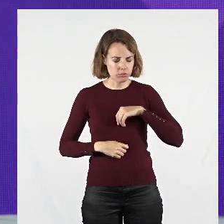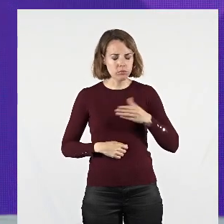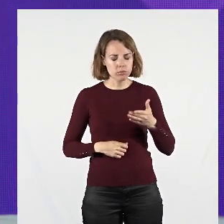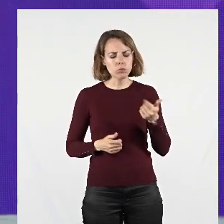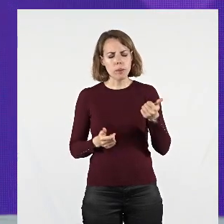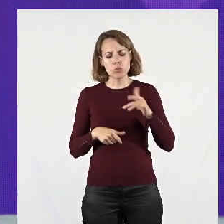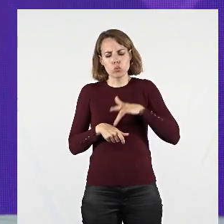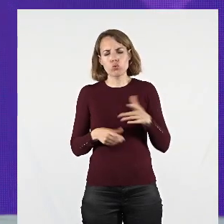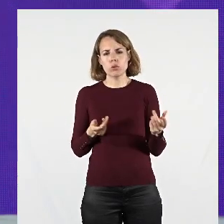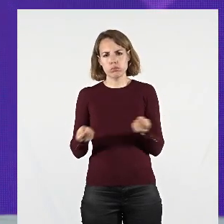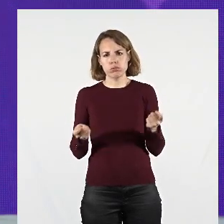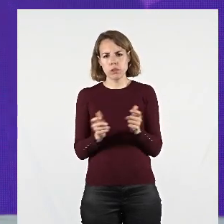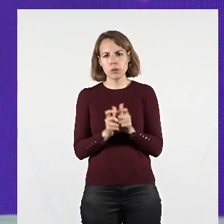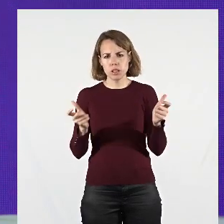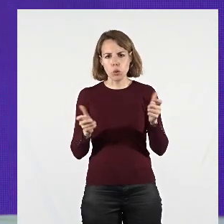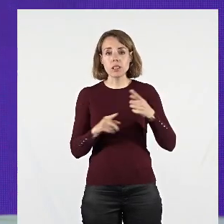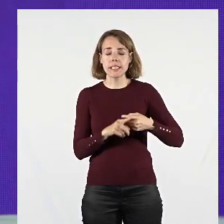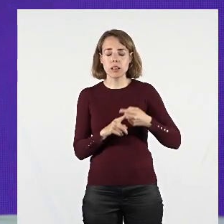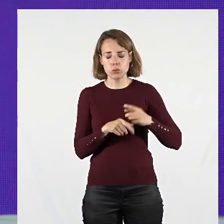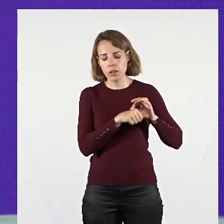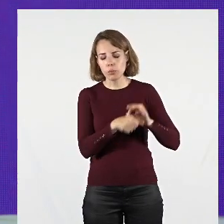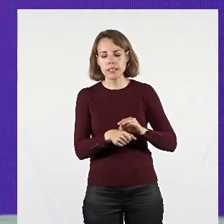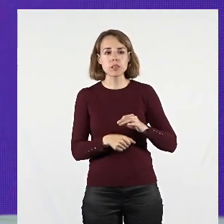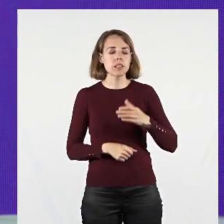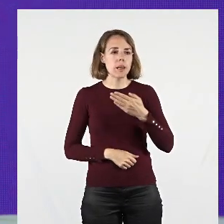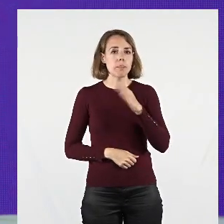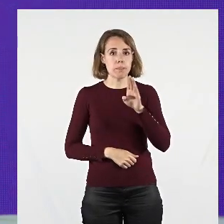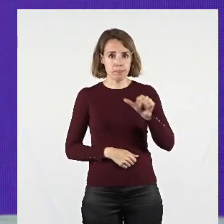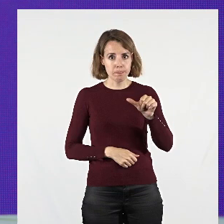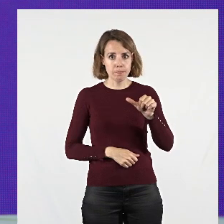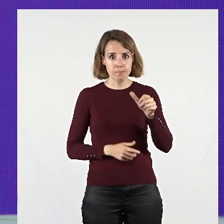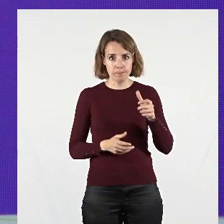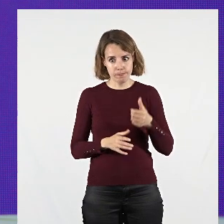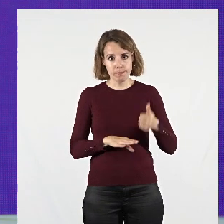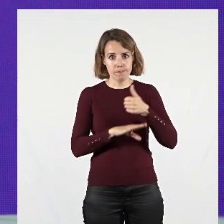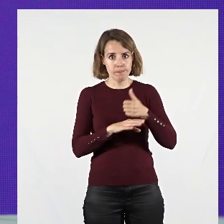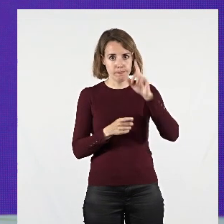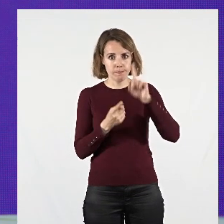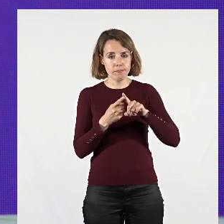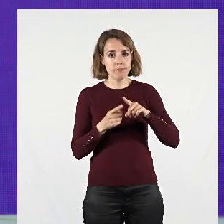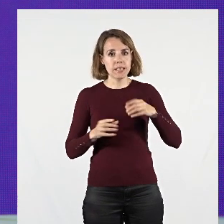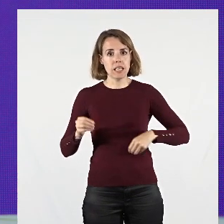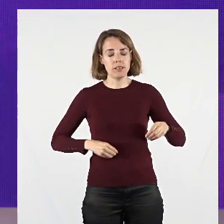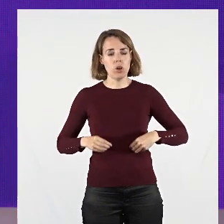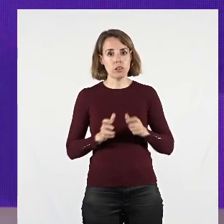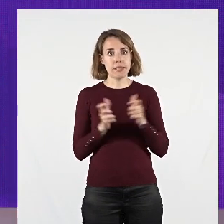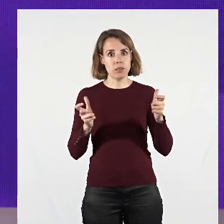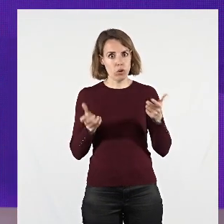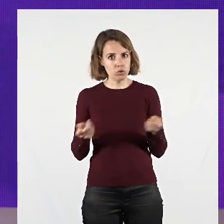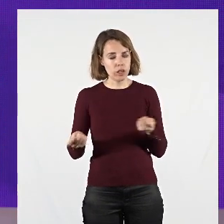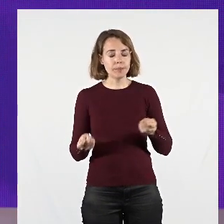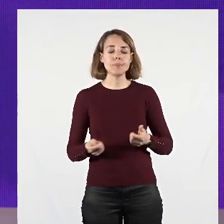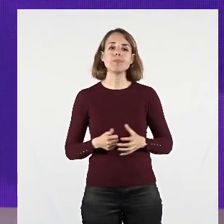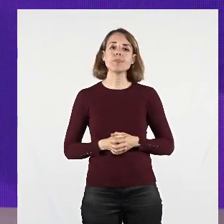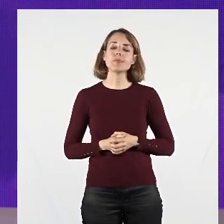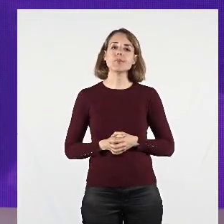des fédérations, et vous pilotez aussi un MBA destiné aux directeurs d'établissements du secteur. Vous nous parlerez d'un rapport que vous avez